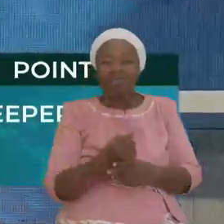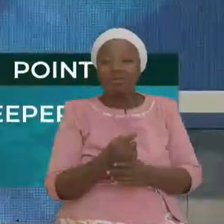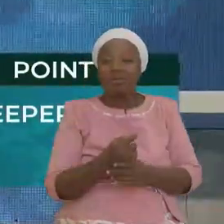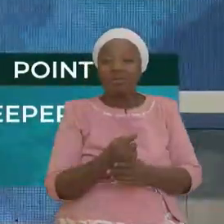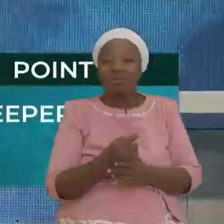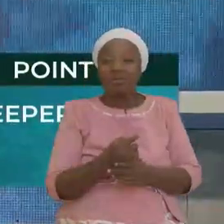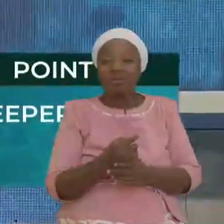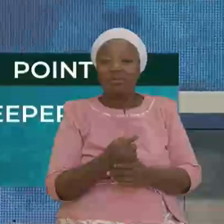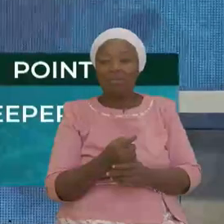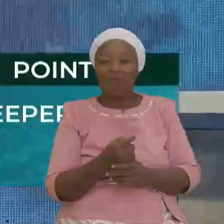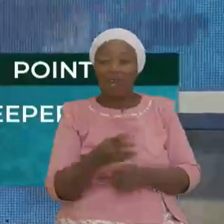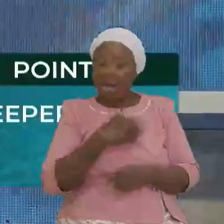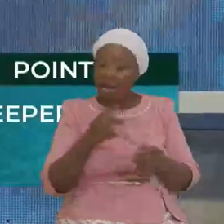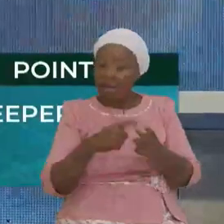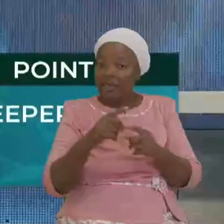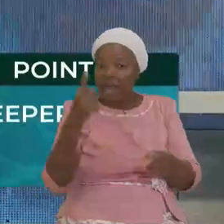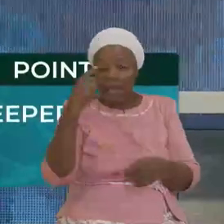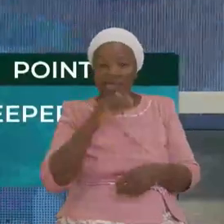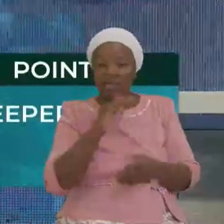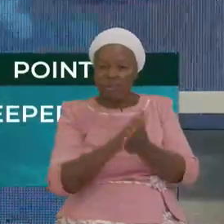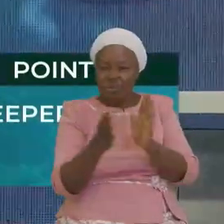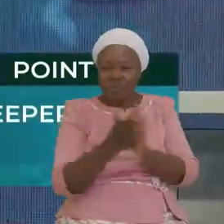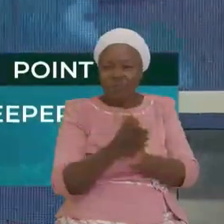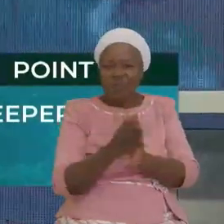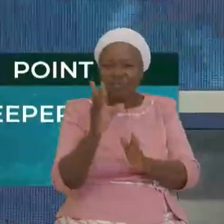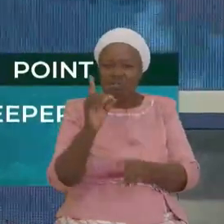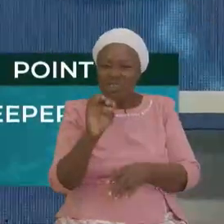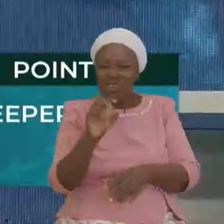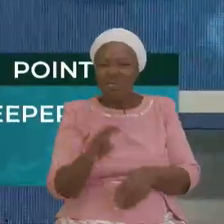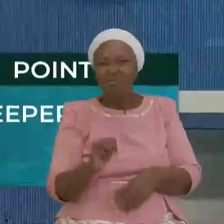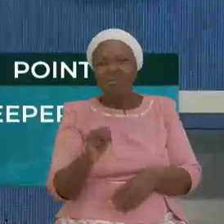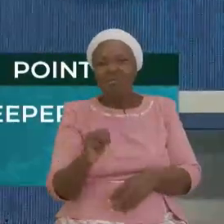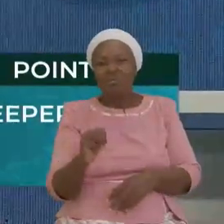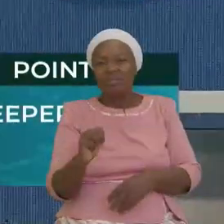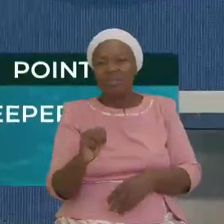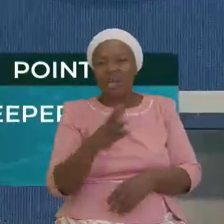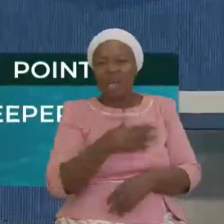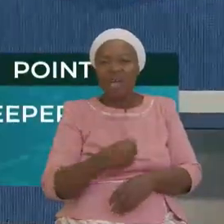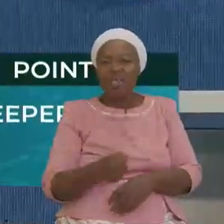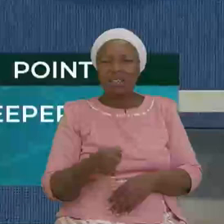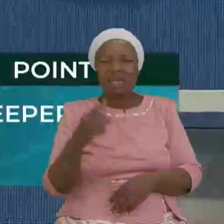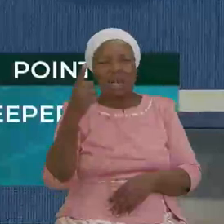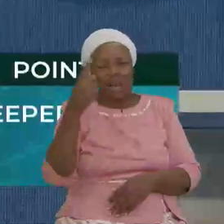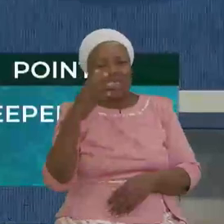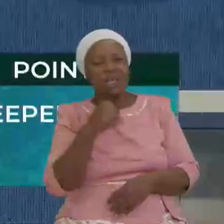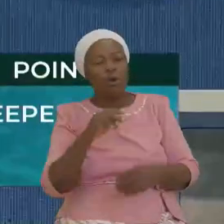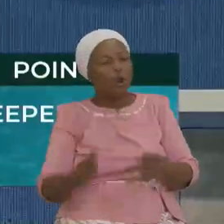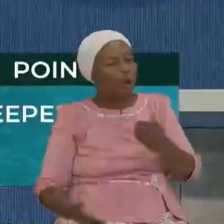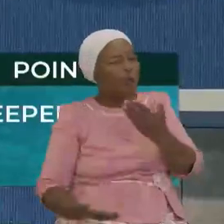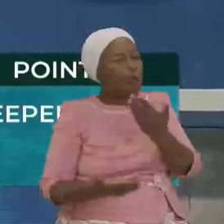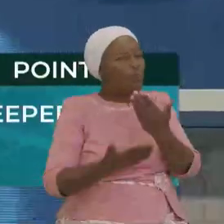débarbouiller. Et cette eau contaminée va rentrer dans ses yeux. Et les yeux deviennent flous.